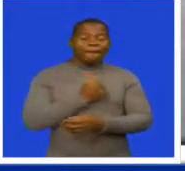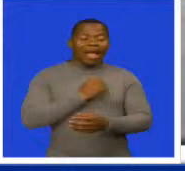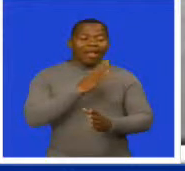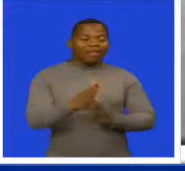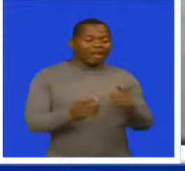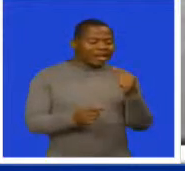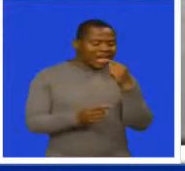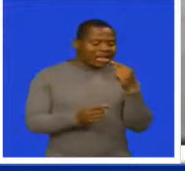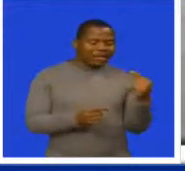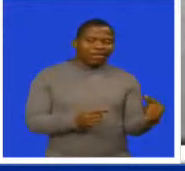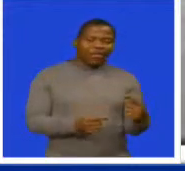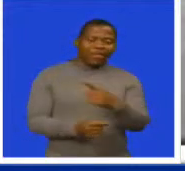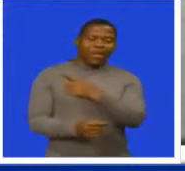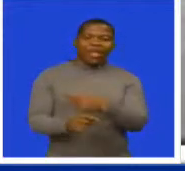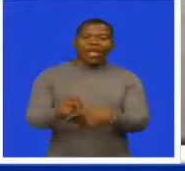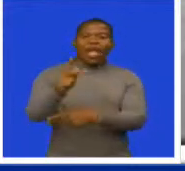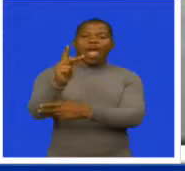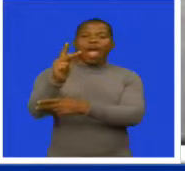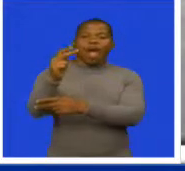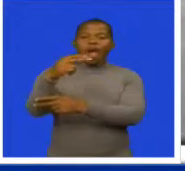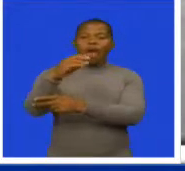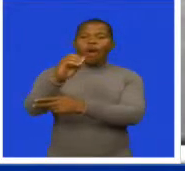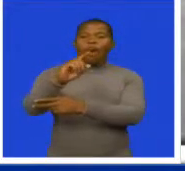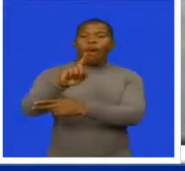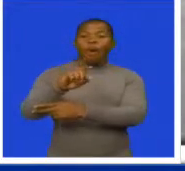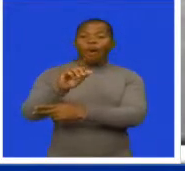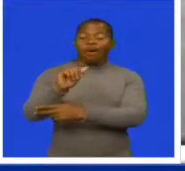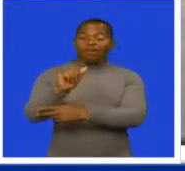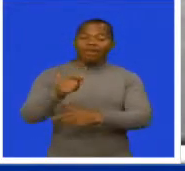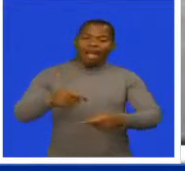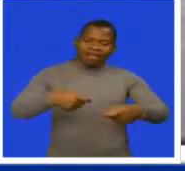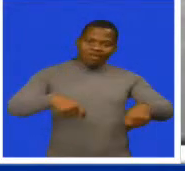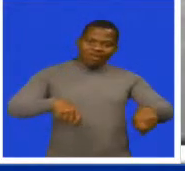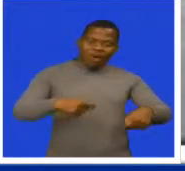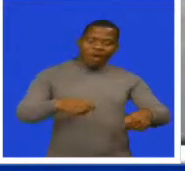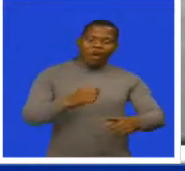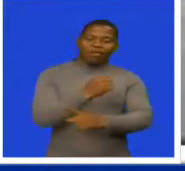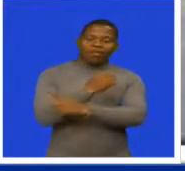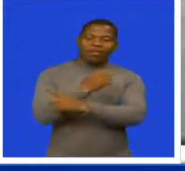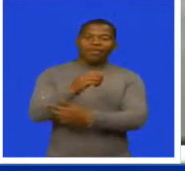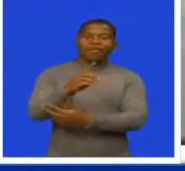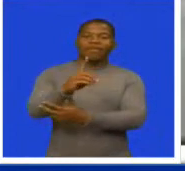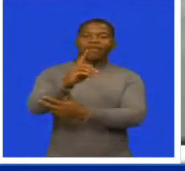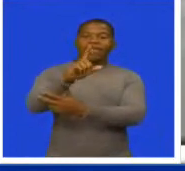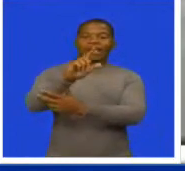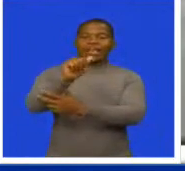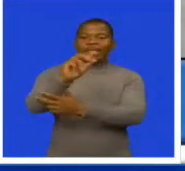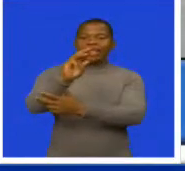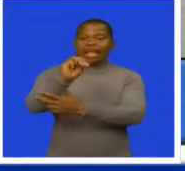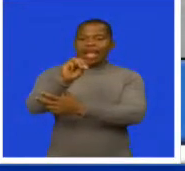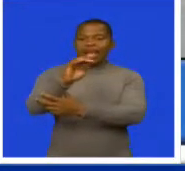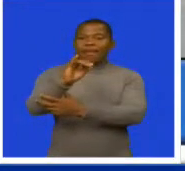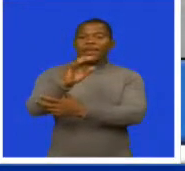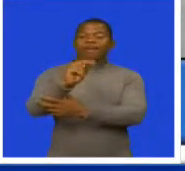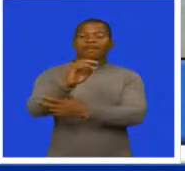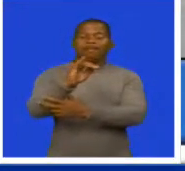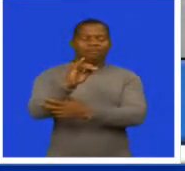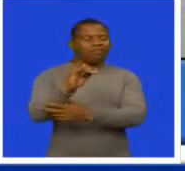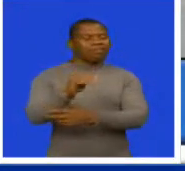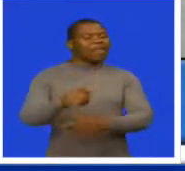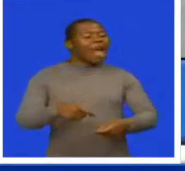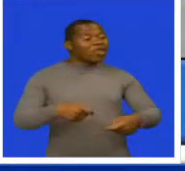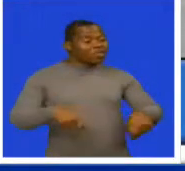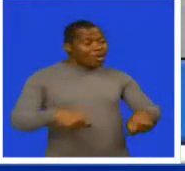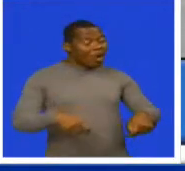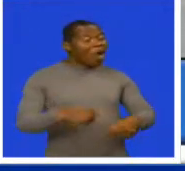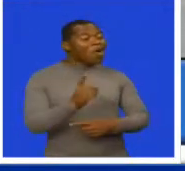and Wagakosa, Nambisana is a manzi manze, Canetinzabente Futemilalo Lomusang in a Linda Lamini, Linda Tinzawa Futemilalo